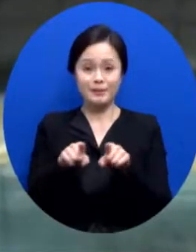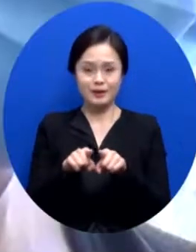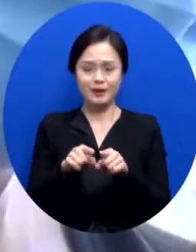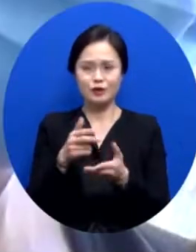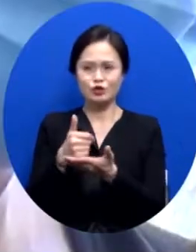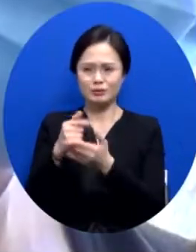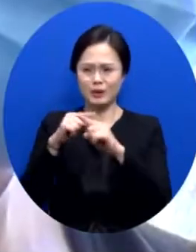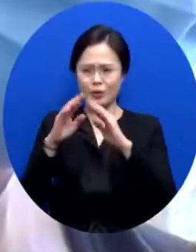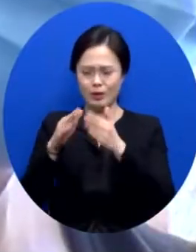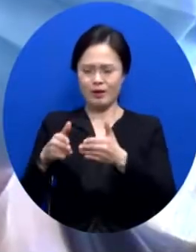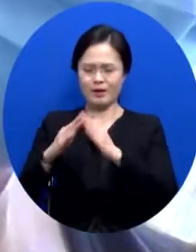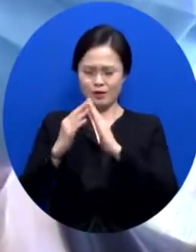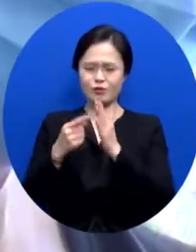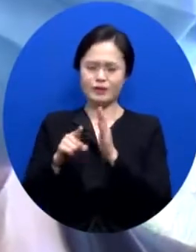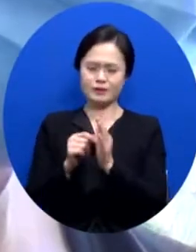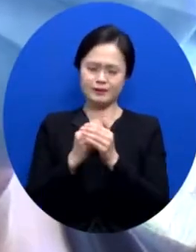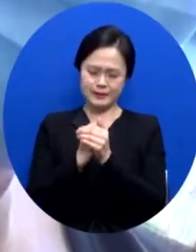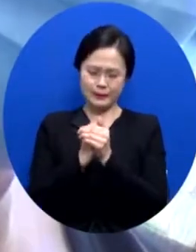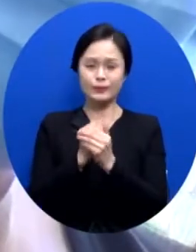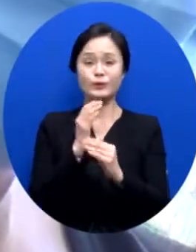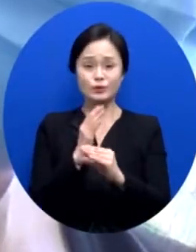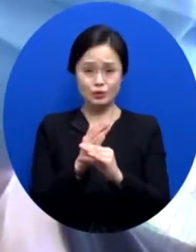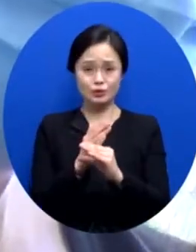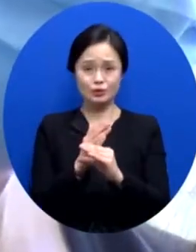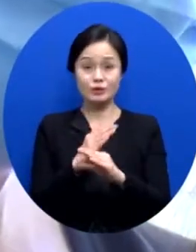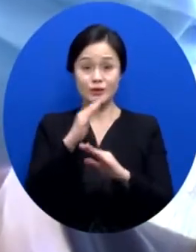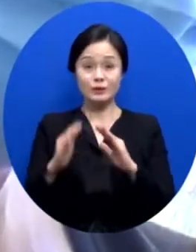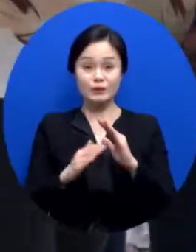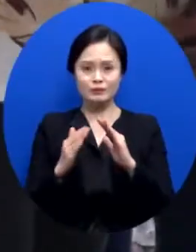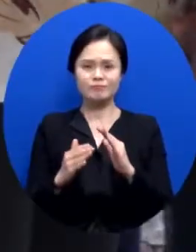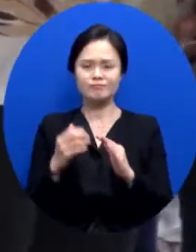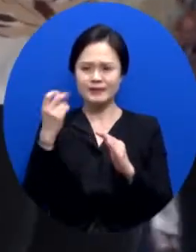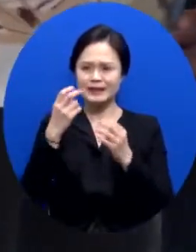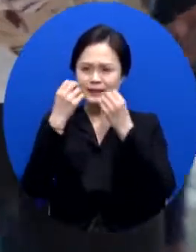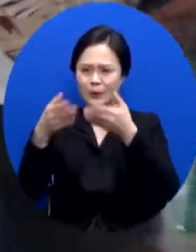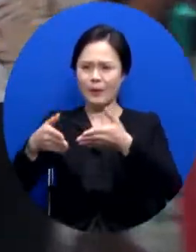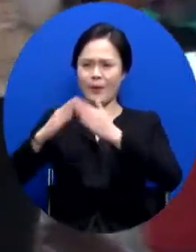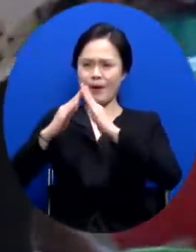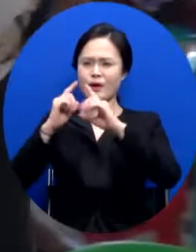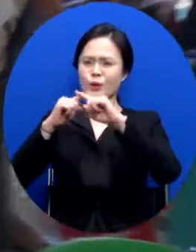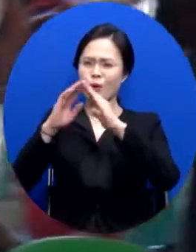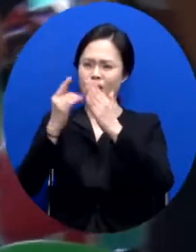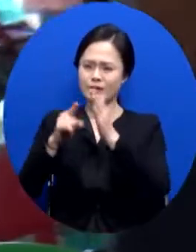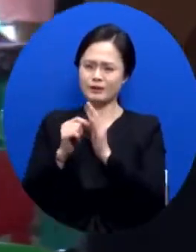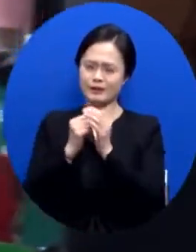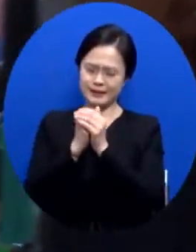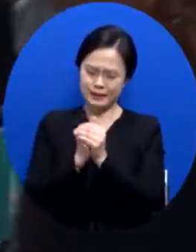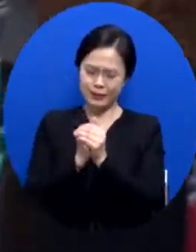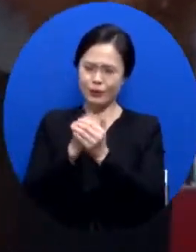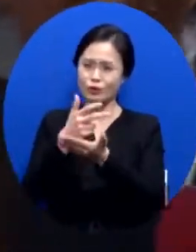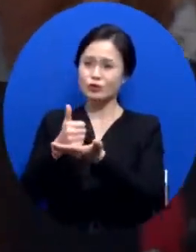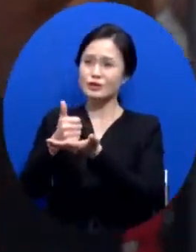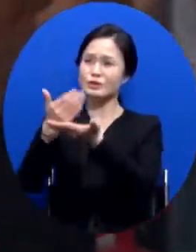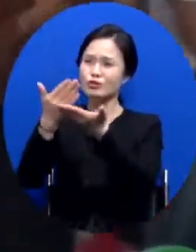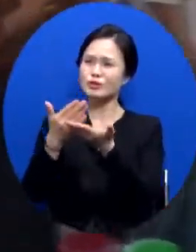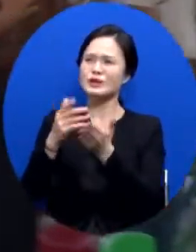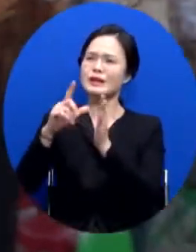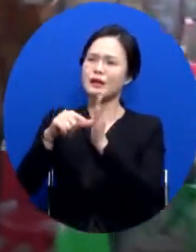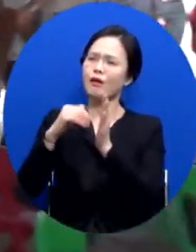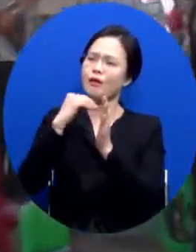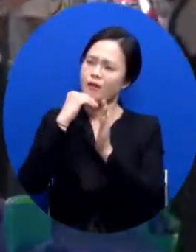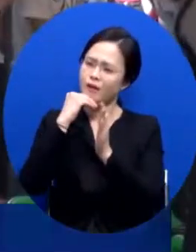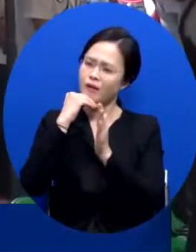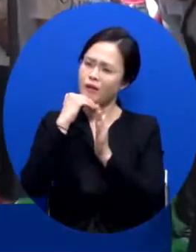위함입니다 모든 성도들은 앞으로 다시 세워질 교회를 기대하고 기도하며 주님의 때를 바랄 뿐입니다